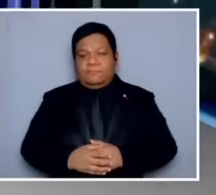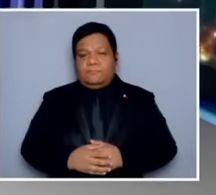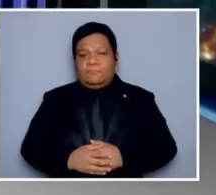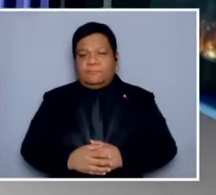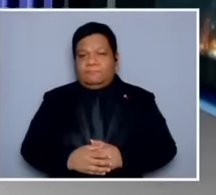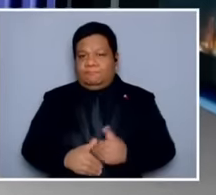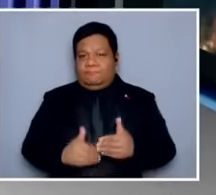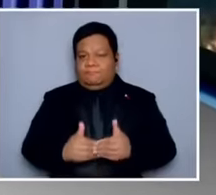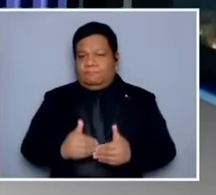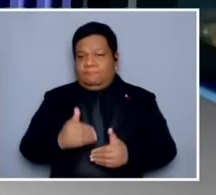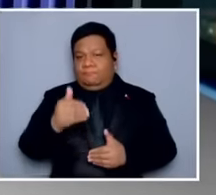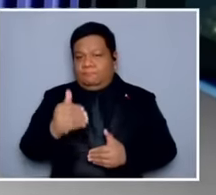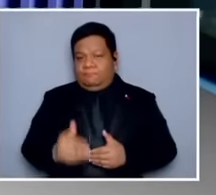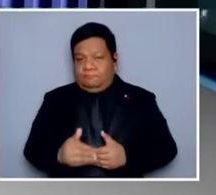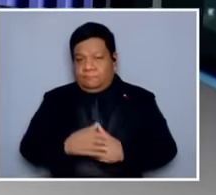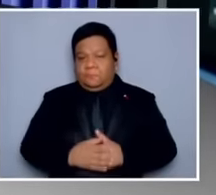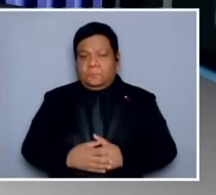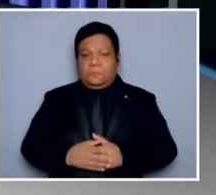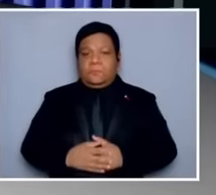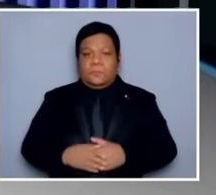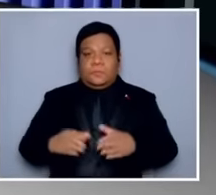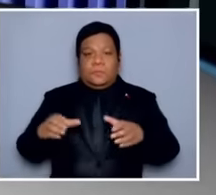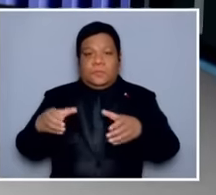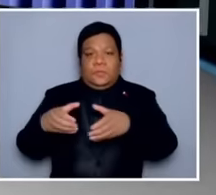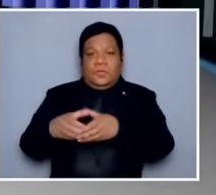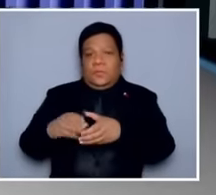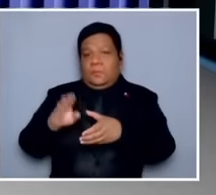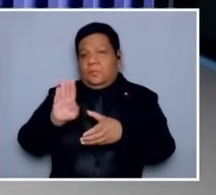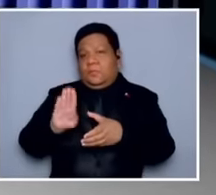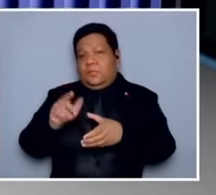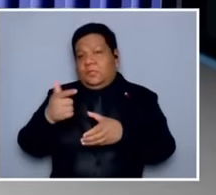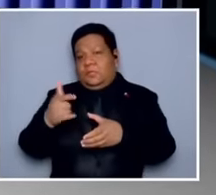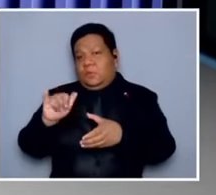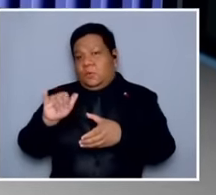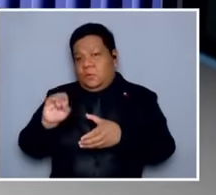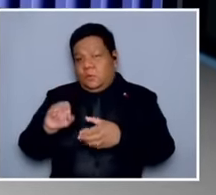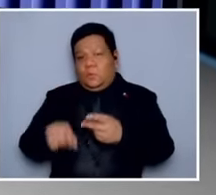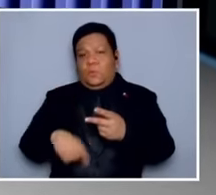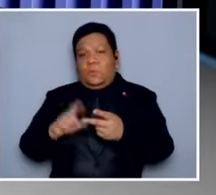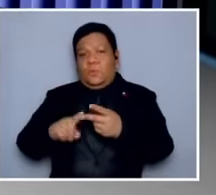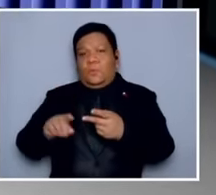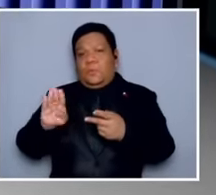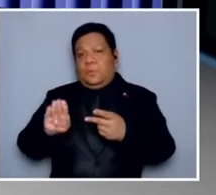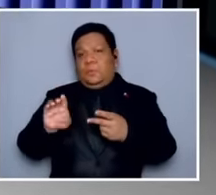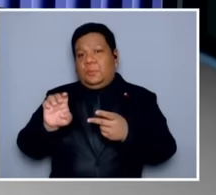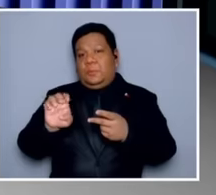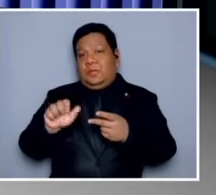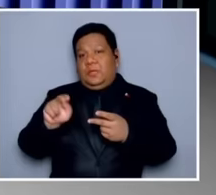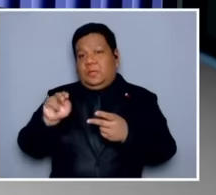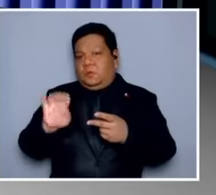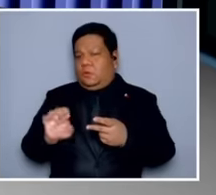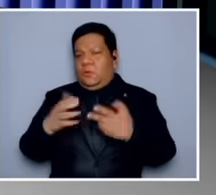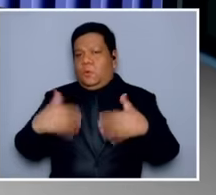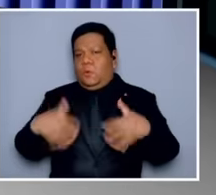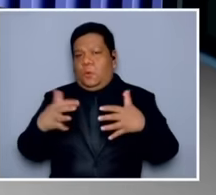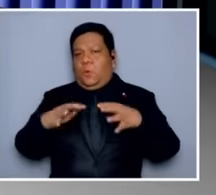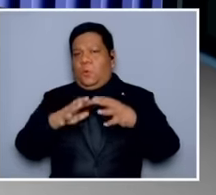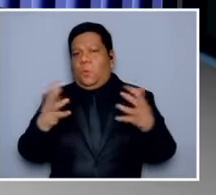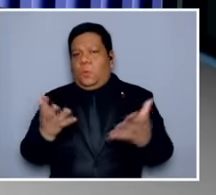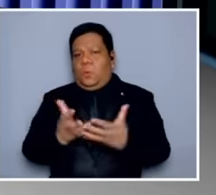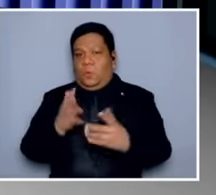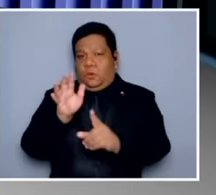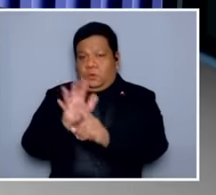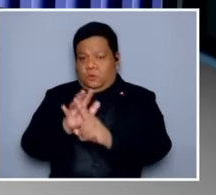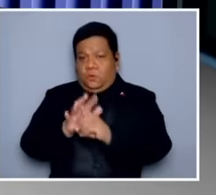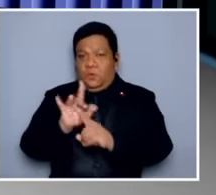Going global na talaga ang P-pop groups na BGYO at Beanie. Bukod sa inaabangang performance sa 1MX Music Festival sa